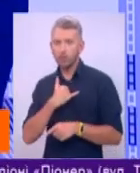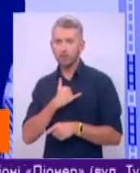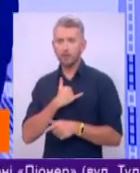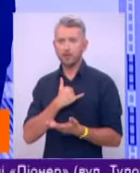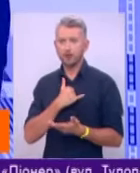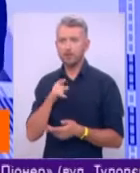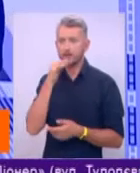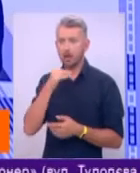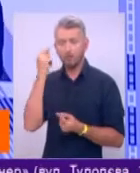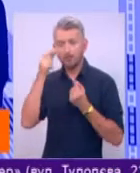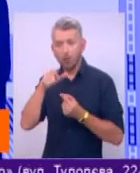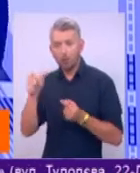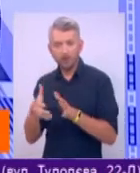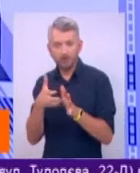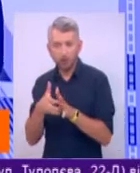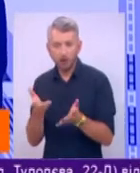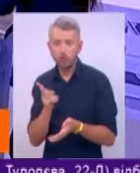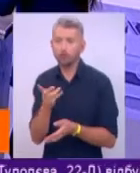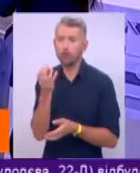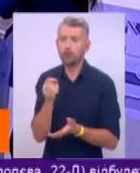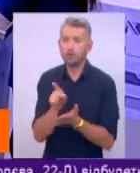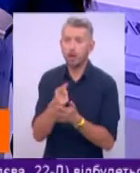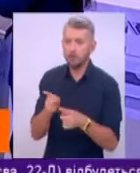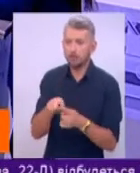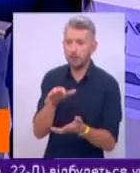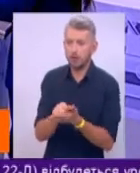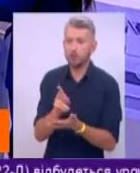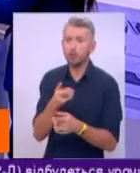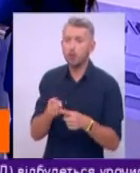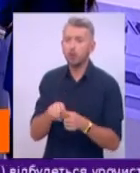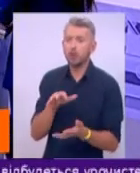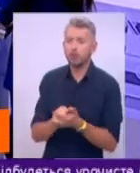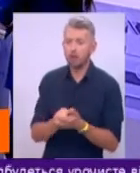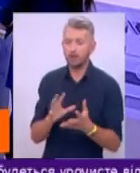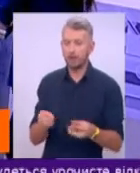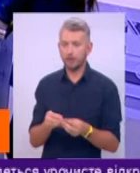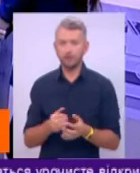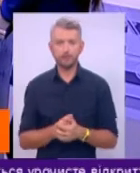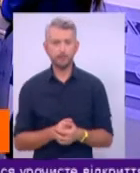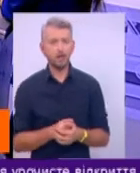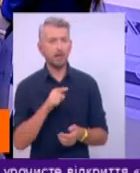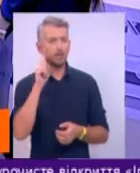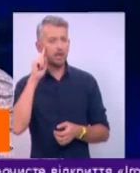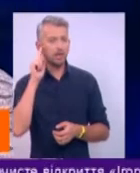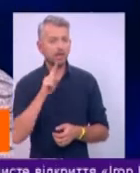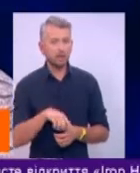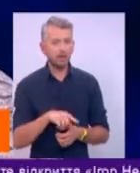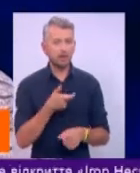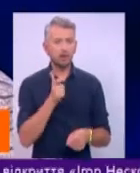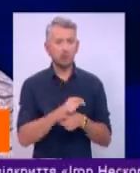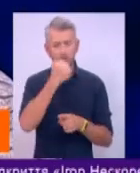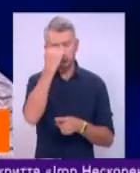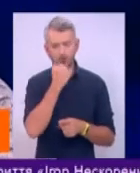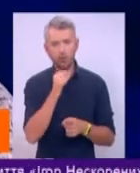ну, ви сказали, психологів недостатньо. Хто ще має цим займатися? Хто цим займається врешті? Ви знаєте, дуже